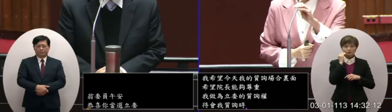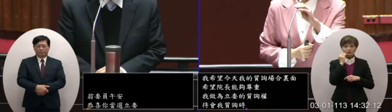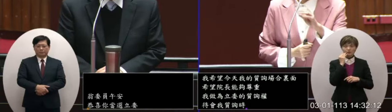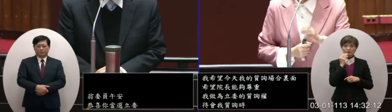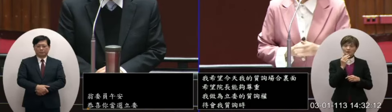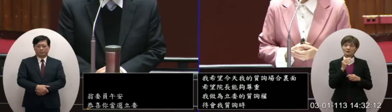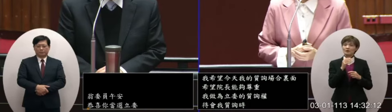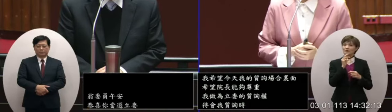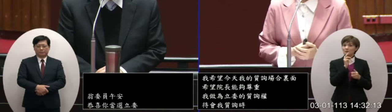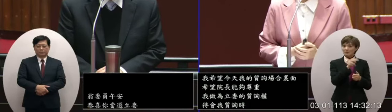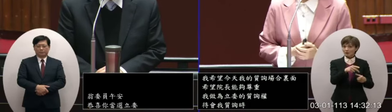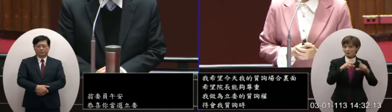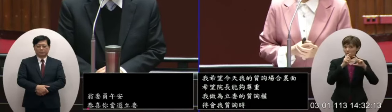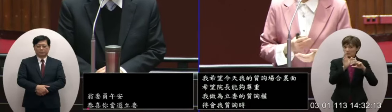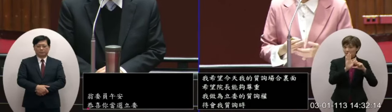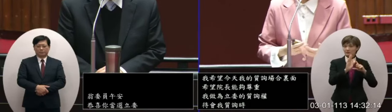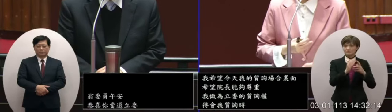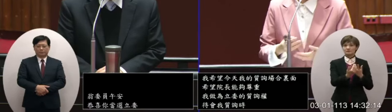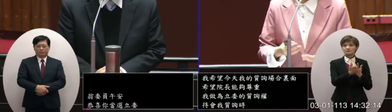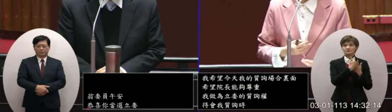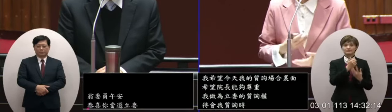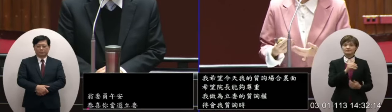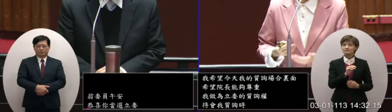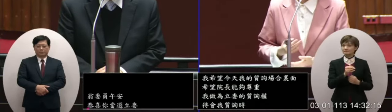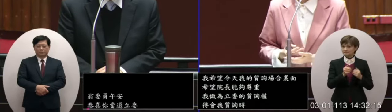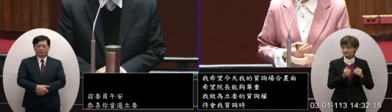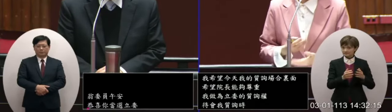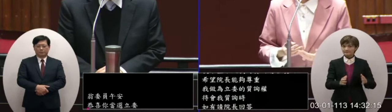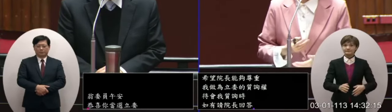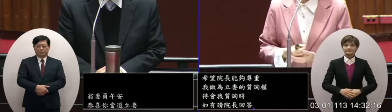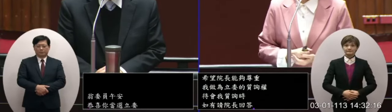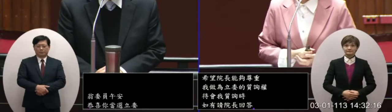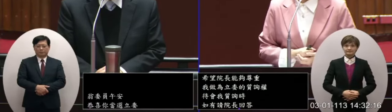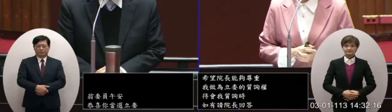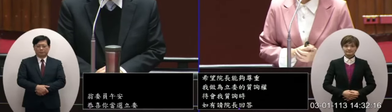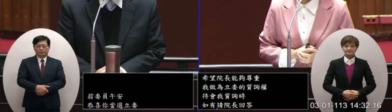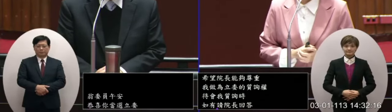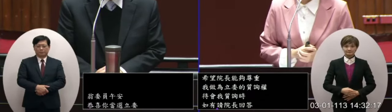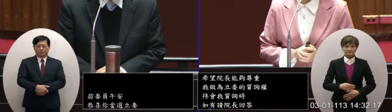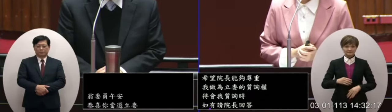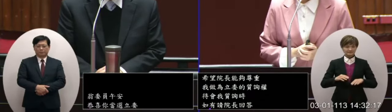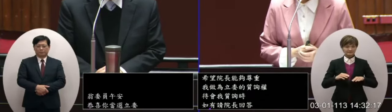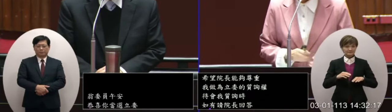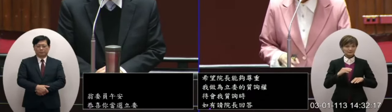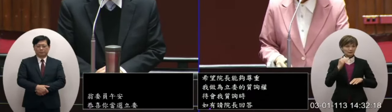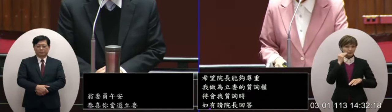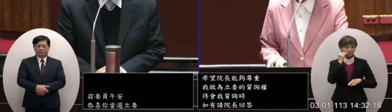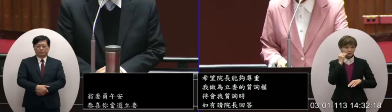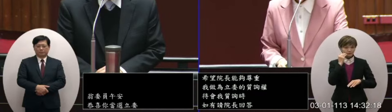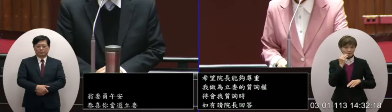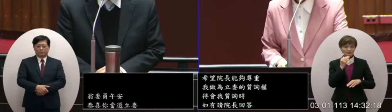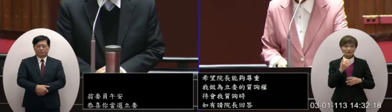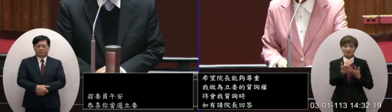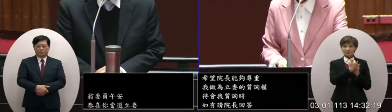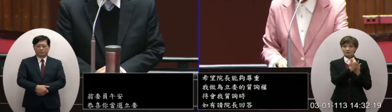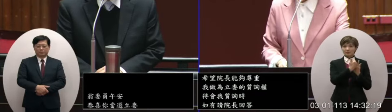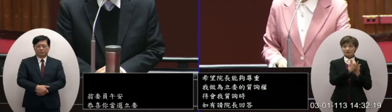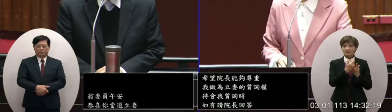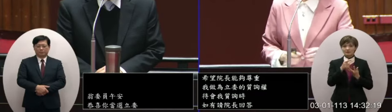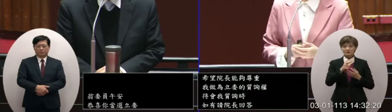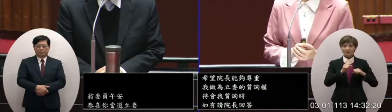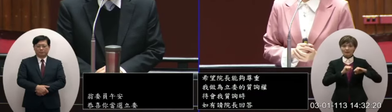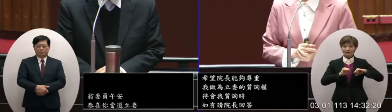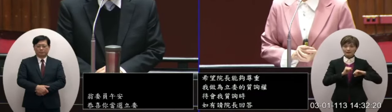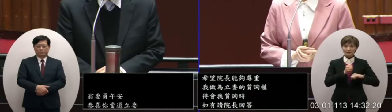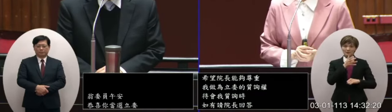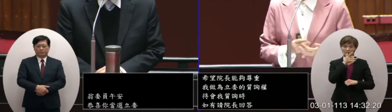发生在之前这个院长跟委员同时抢话的这样的一个场景。那